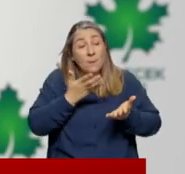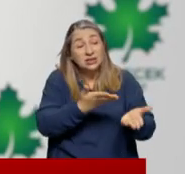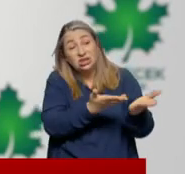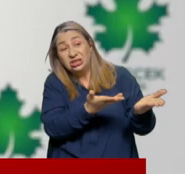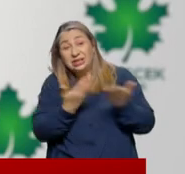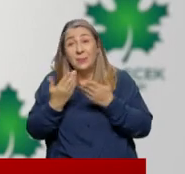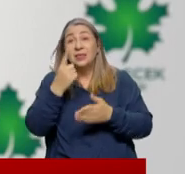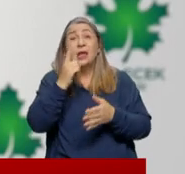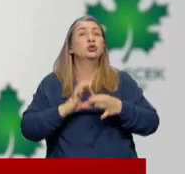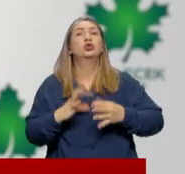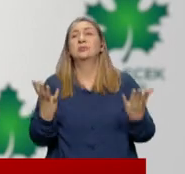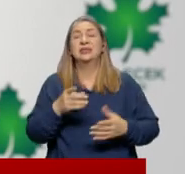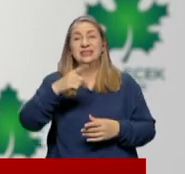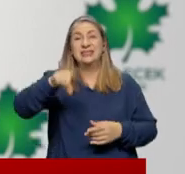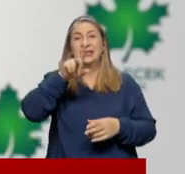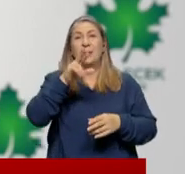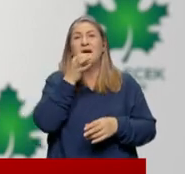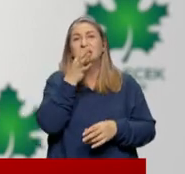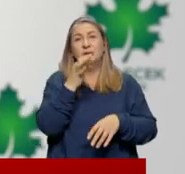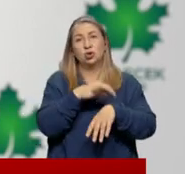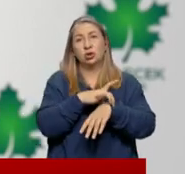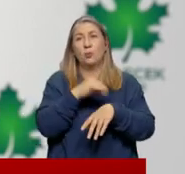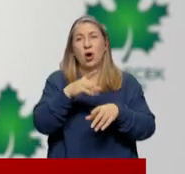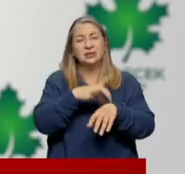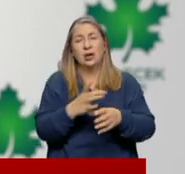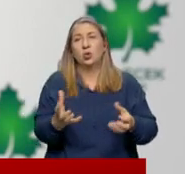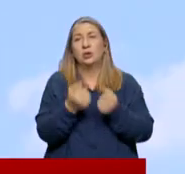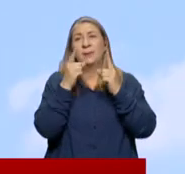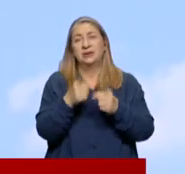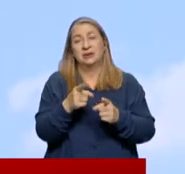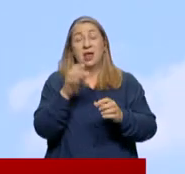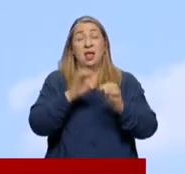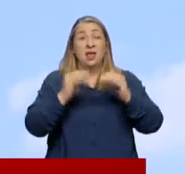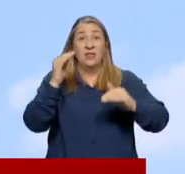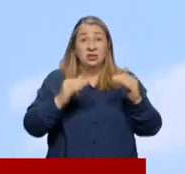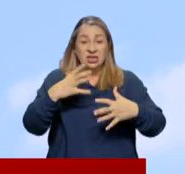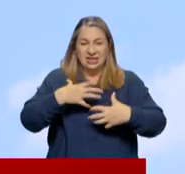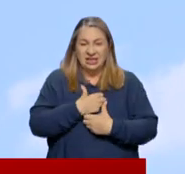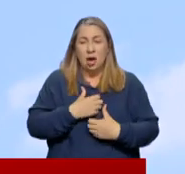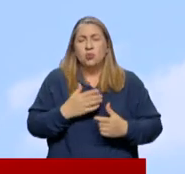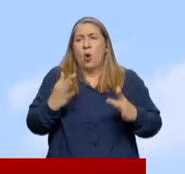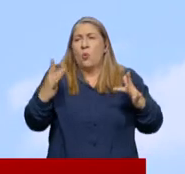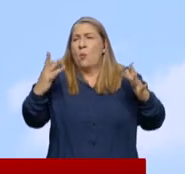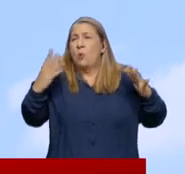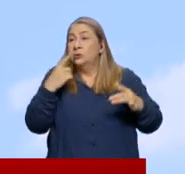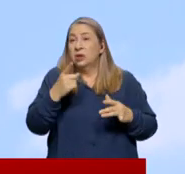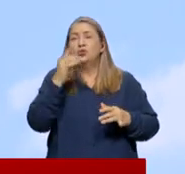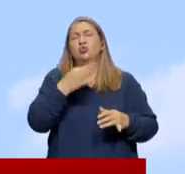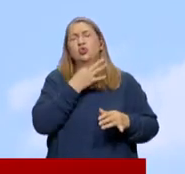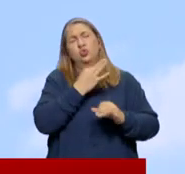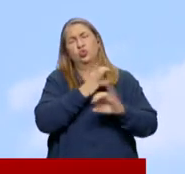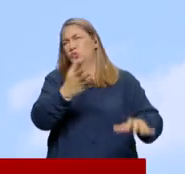yoğun bakımdan çıkabilmenin tek çaresi sizin gibi Acemi doktorlardan bu hastayı kurtarmaktır enflasyon ve krizi inkar edip milleti